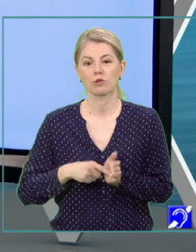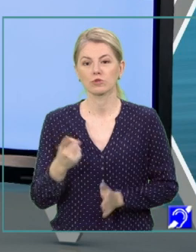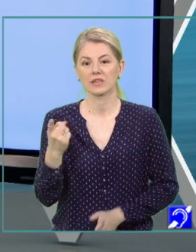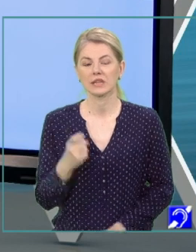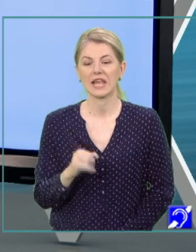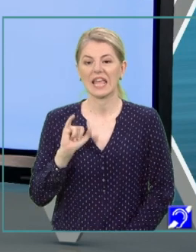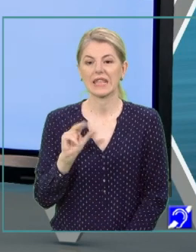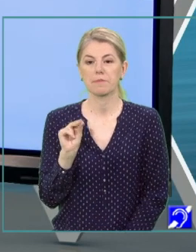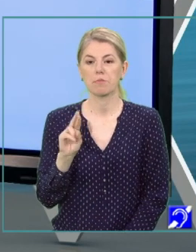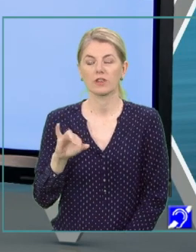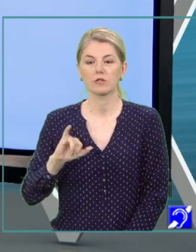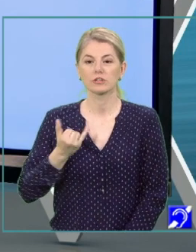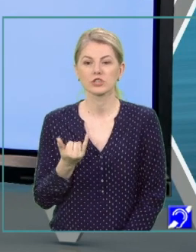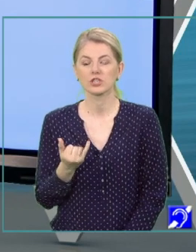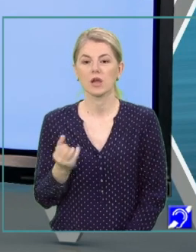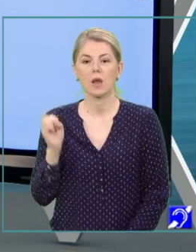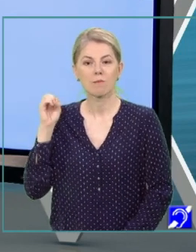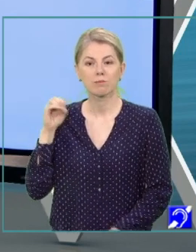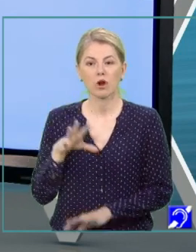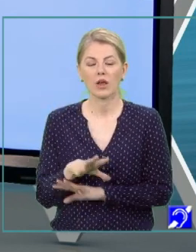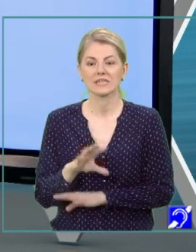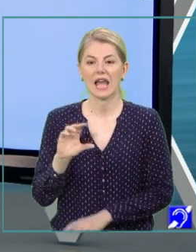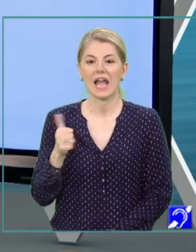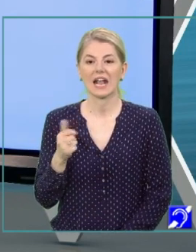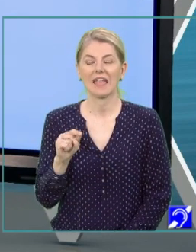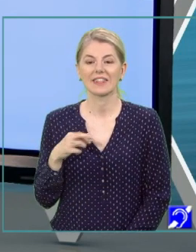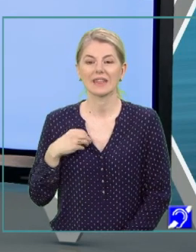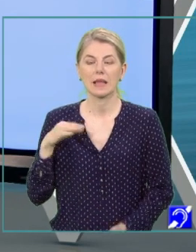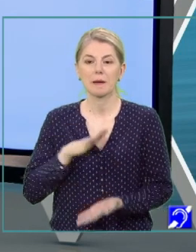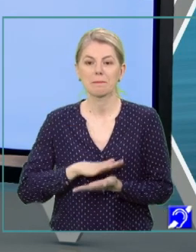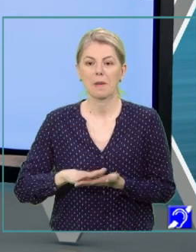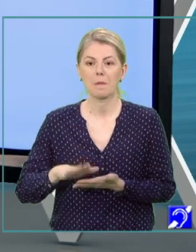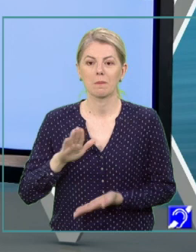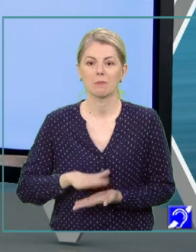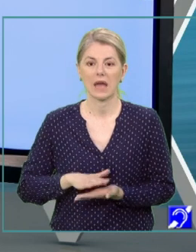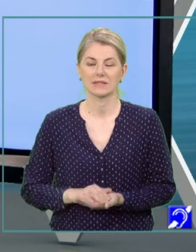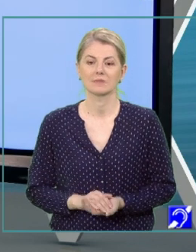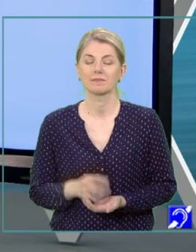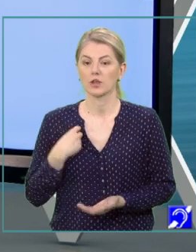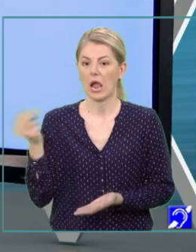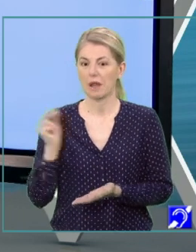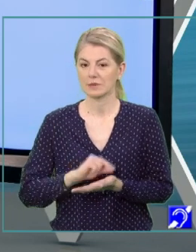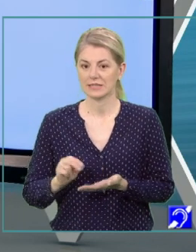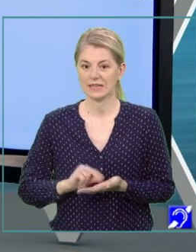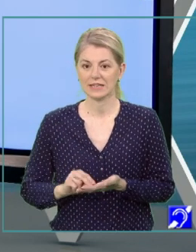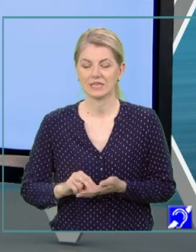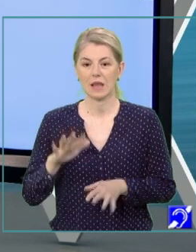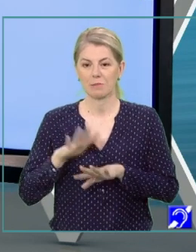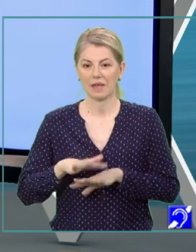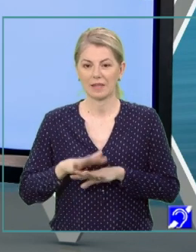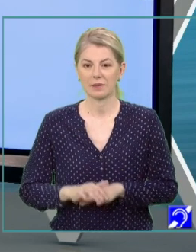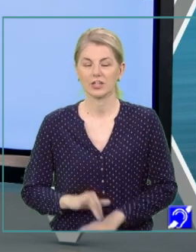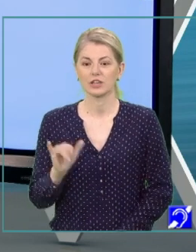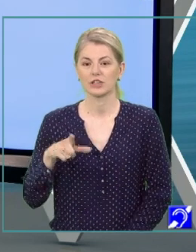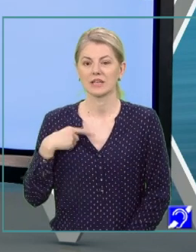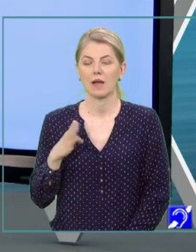dintre ipotenuză și proiecția catetei pe ipotenuză. Am scris matematic